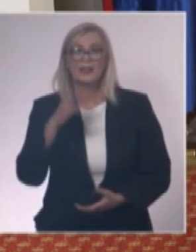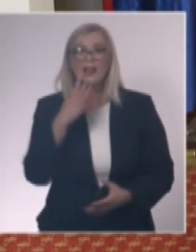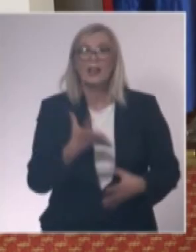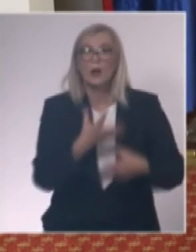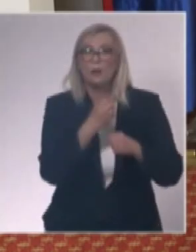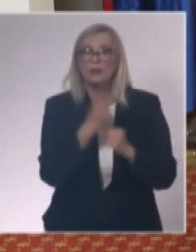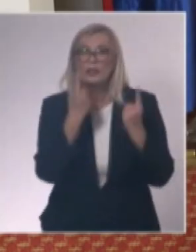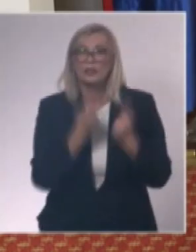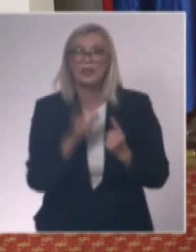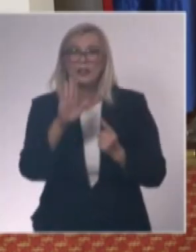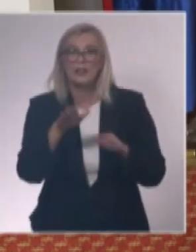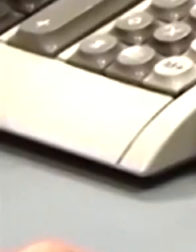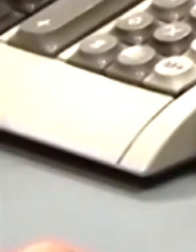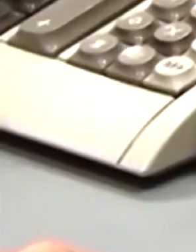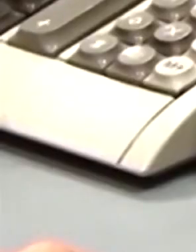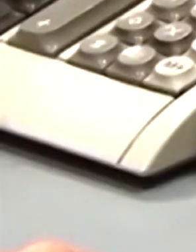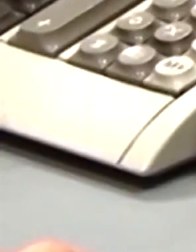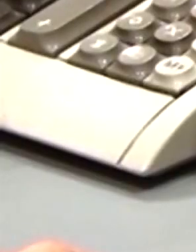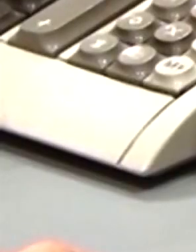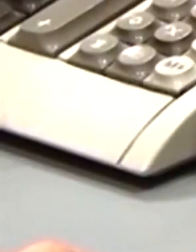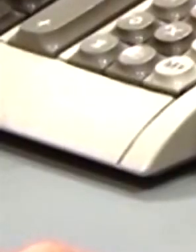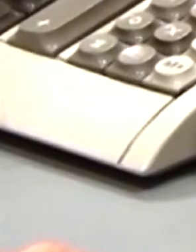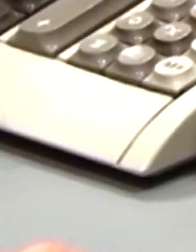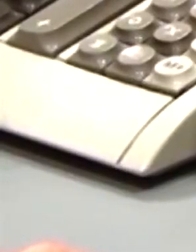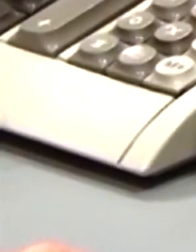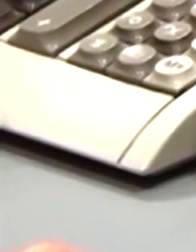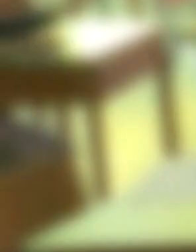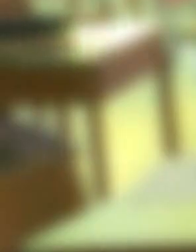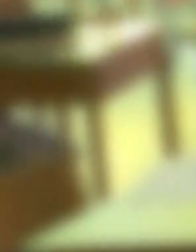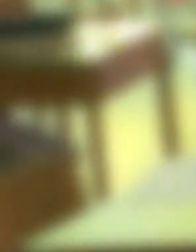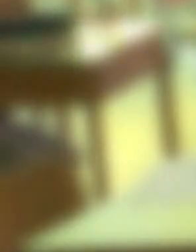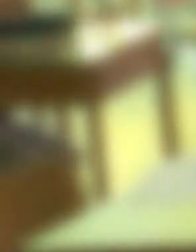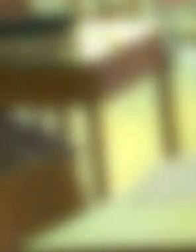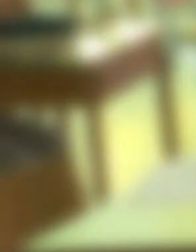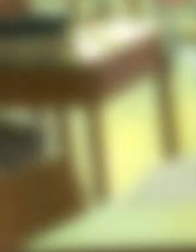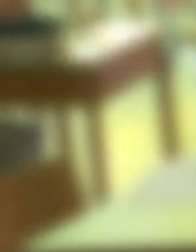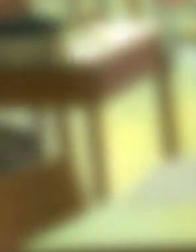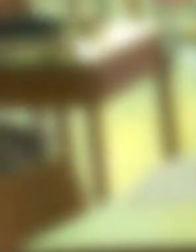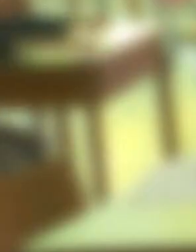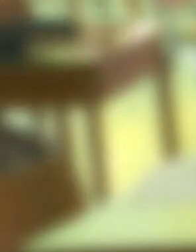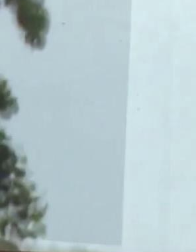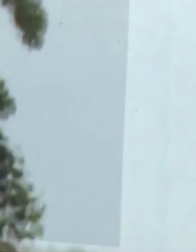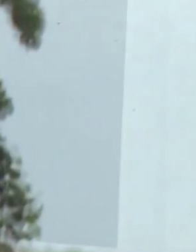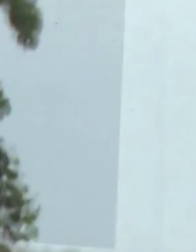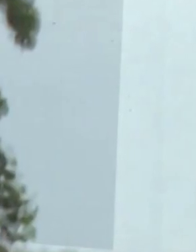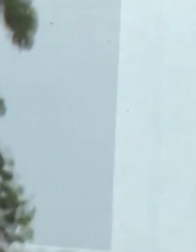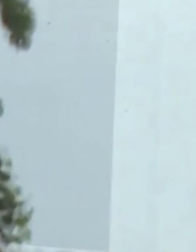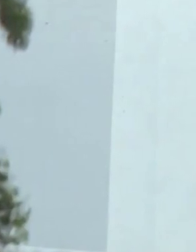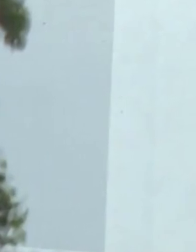hran kanit mar rog profesor q nga mu 5%